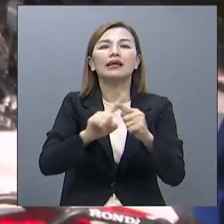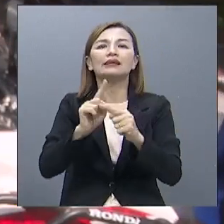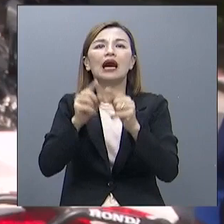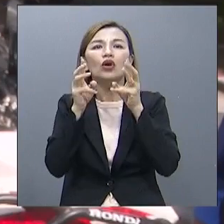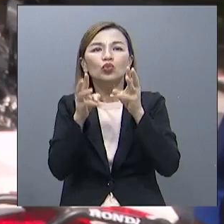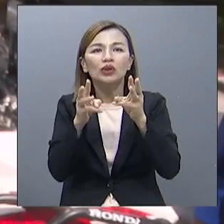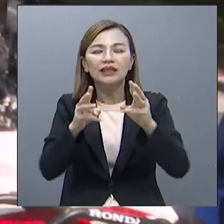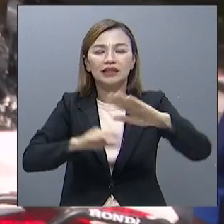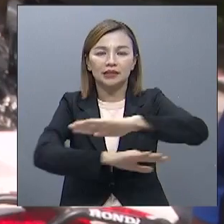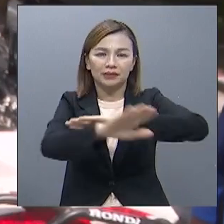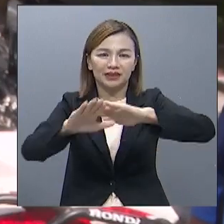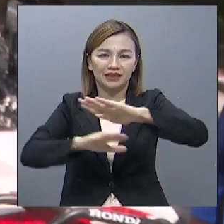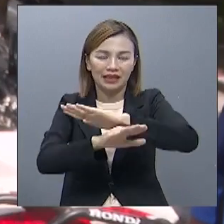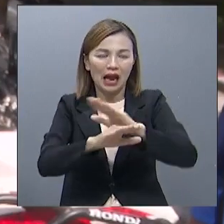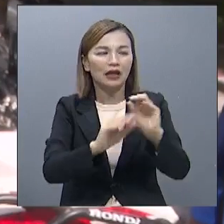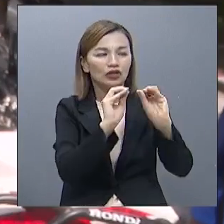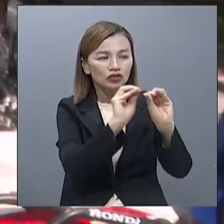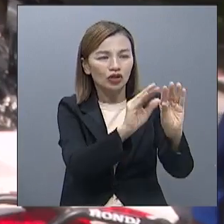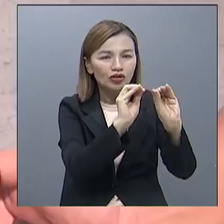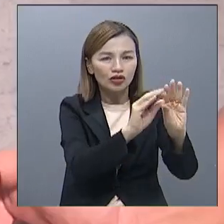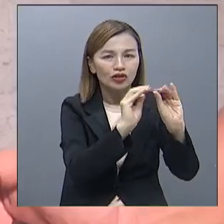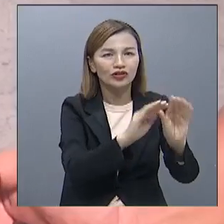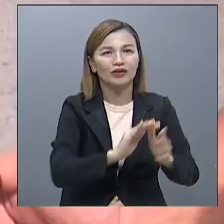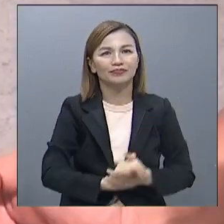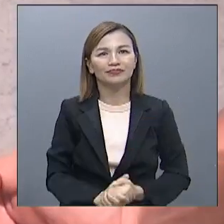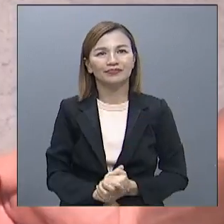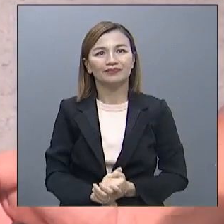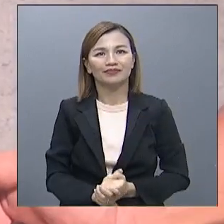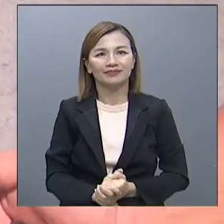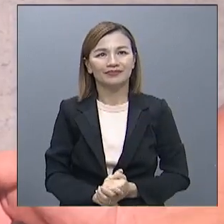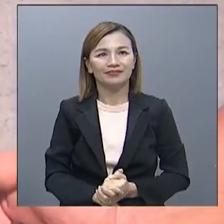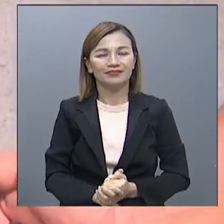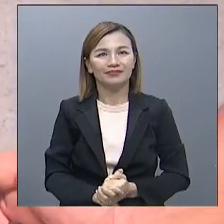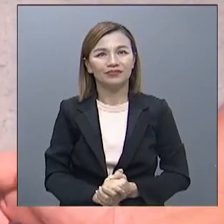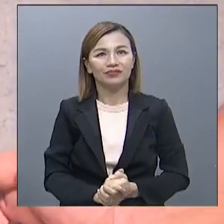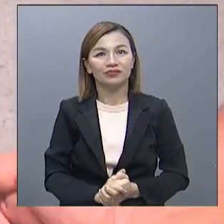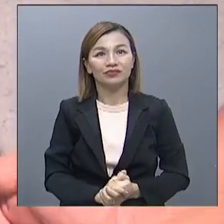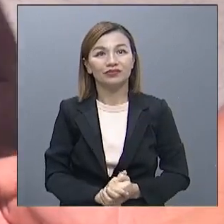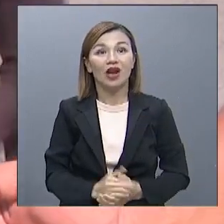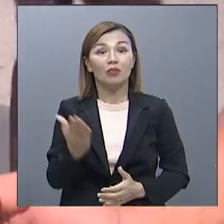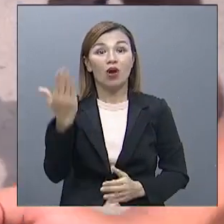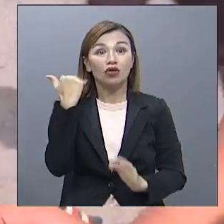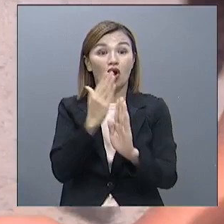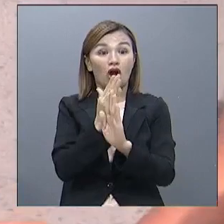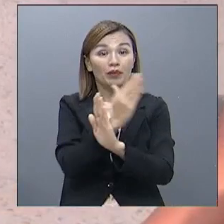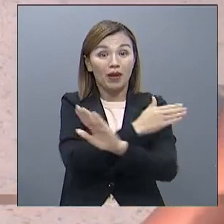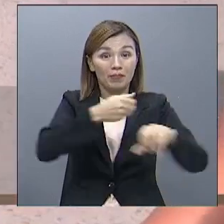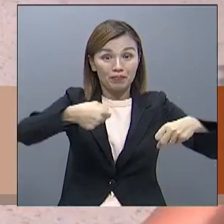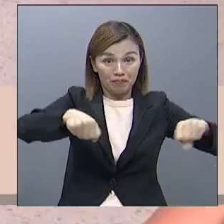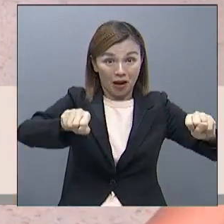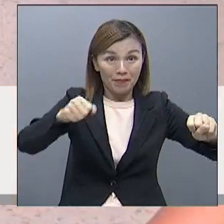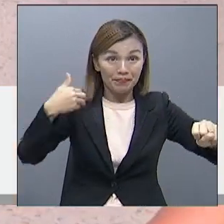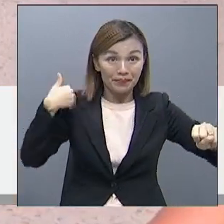ครับใช่ครับใช่ครับ ก่อนหน้าน ี้ เราเคยนั่งบิ๊กไบค์แบบนี้ไหม เคยครั้งหนึ่งครับ